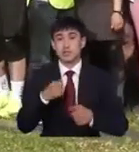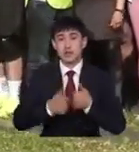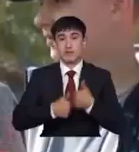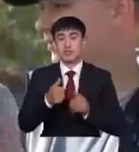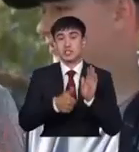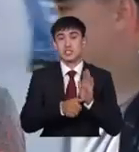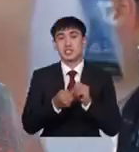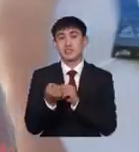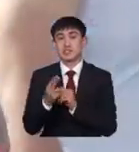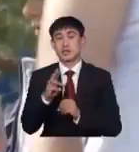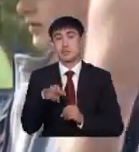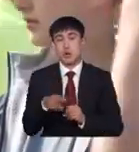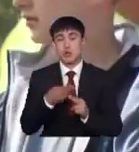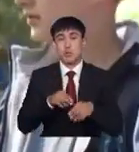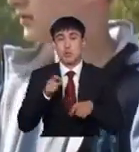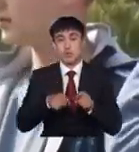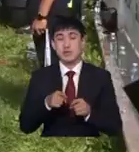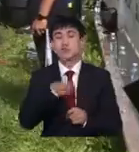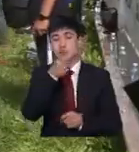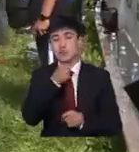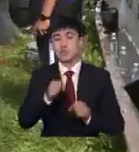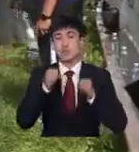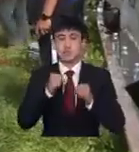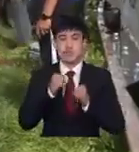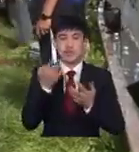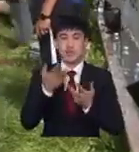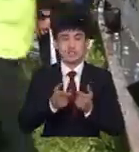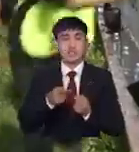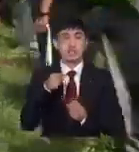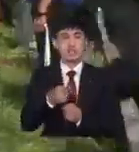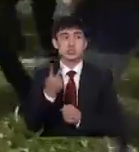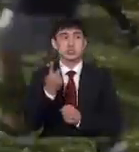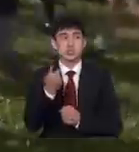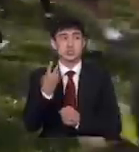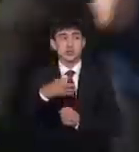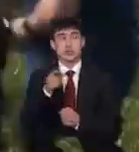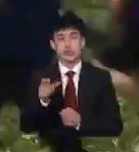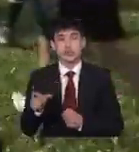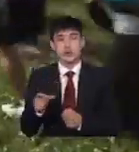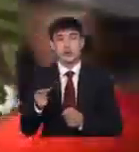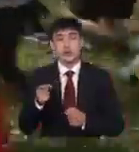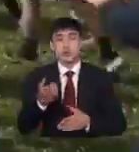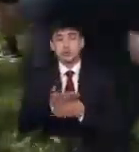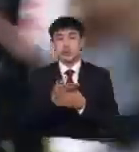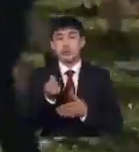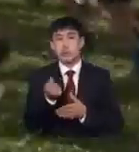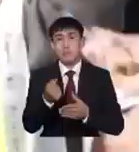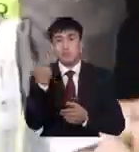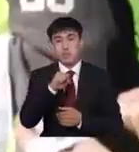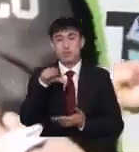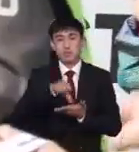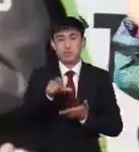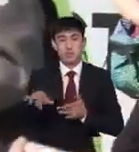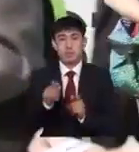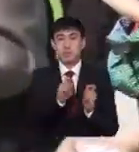на 6 и 12 километров, которые пробежали взрослые спортсмены в количестве 1140 человек. Благодаря спонсорам победители и участники